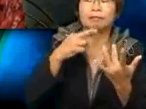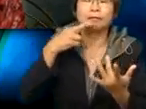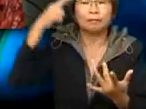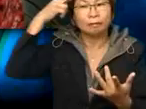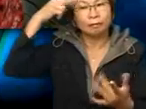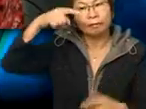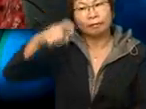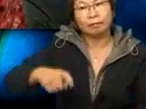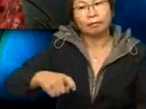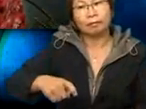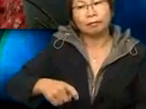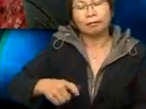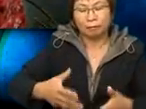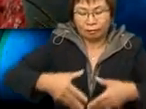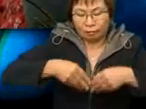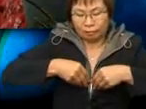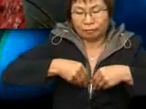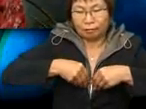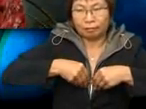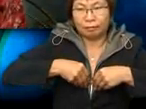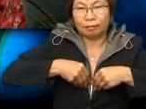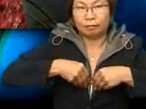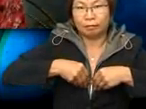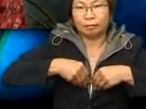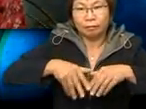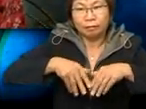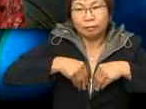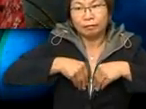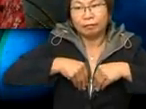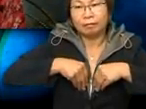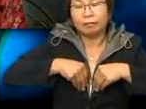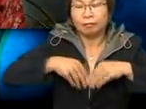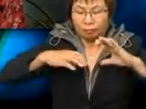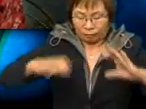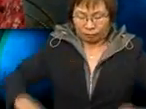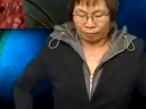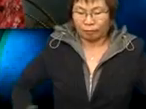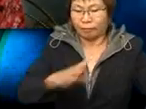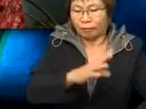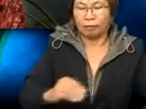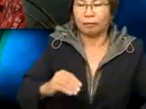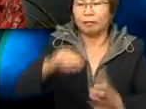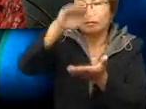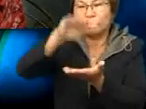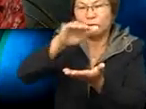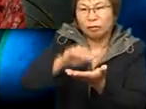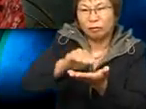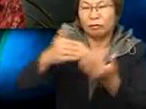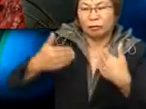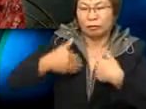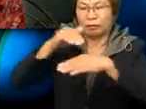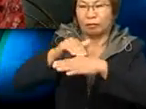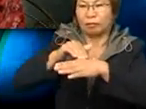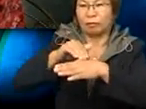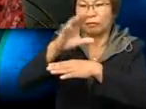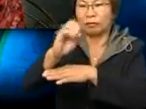perlu menerima hakikat bahawa kecacatan dan kekurangan yang ada